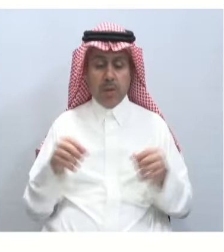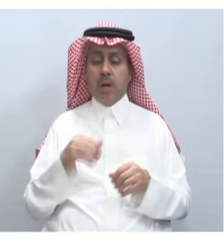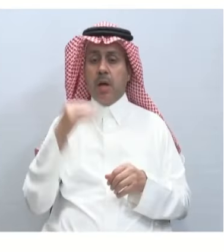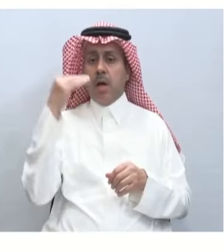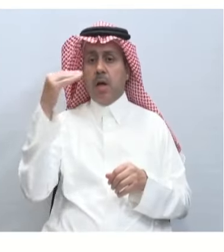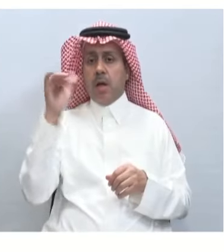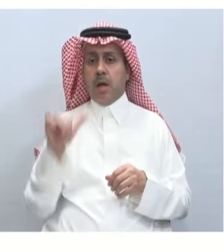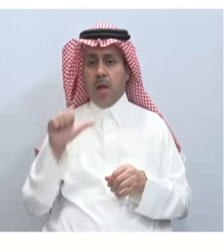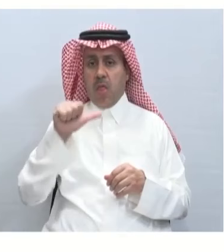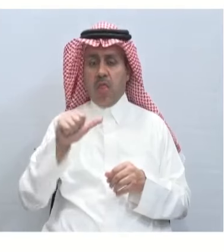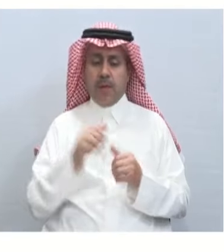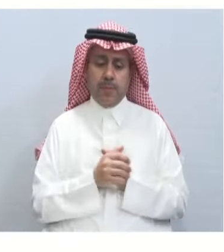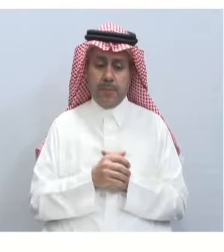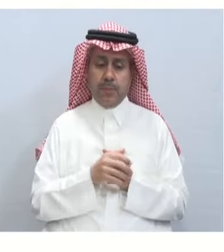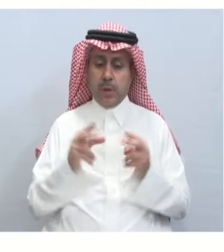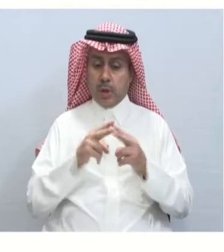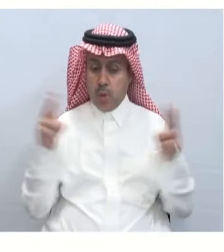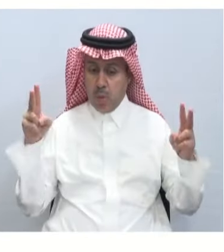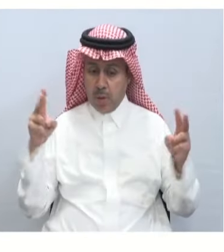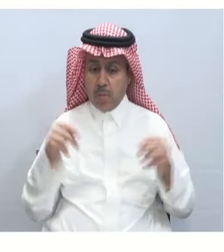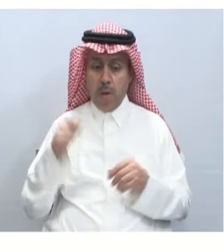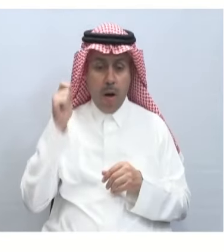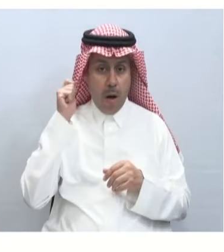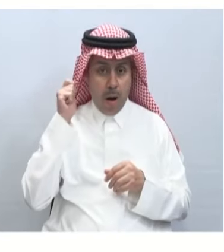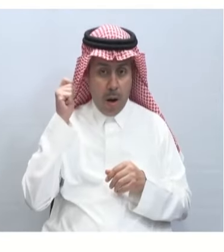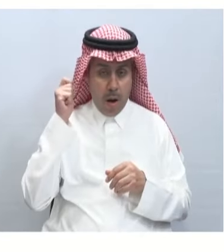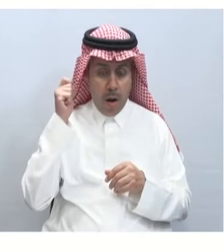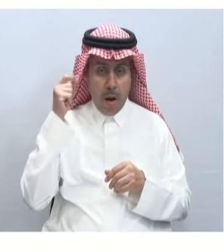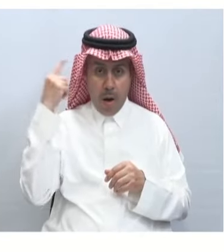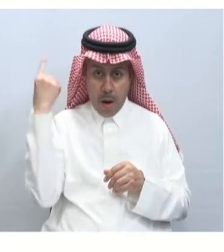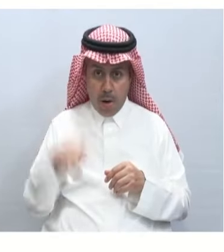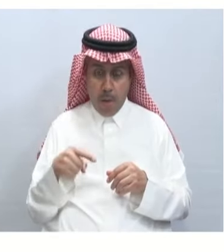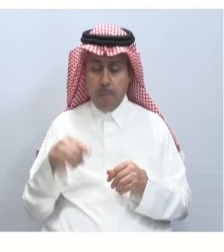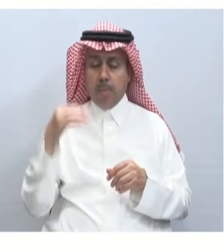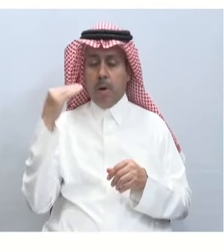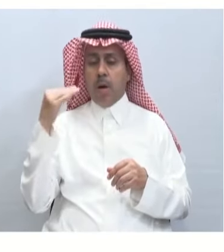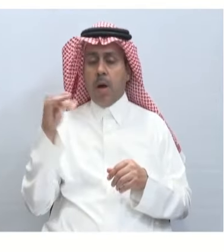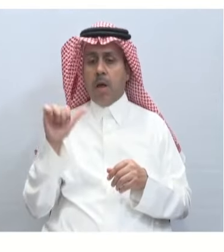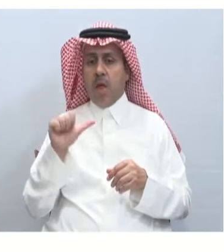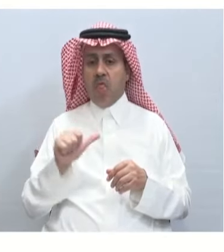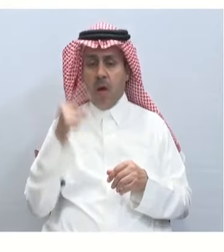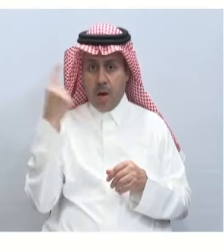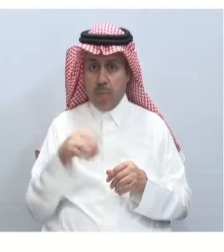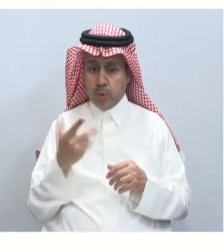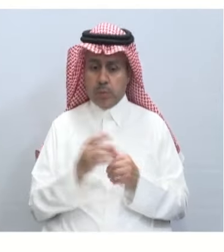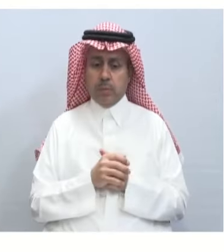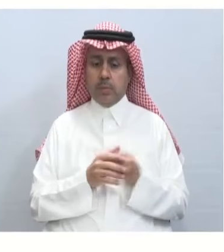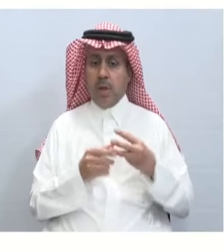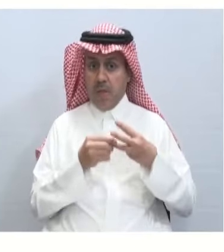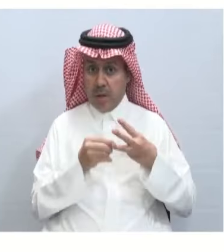بالحيض وكذلك توضيح ما يحرم على الحائض وايضا